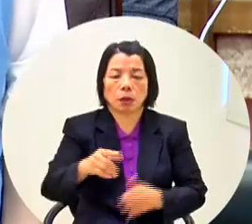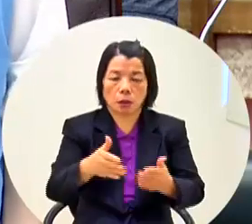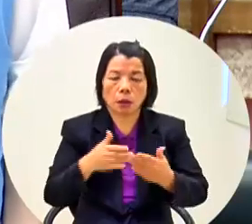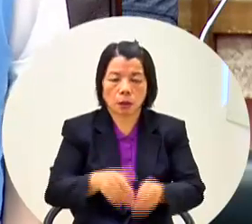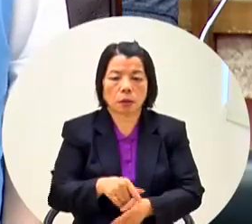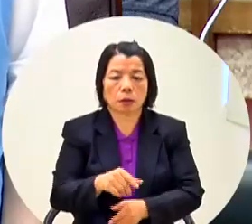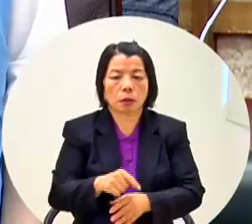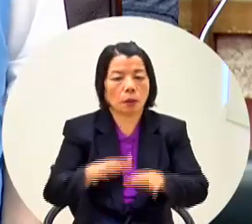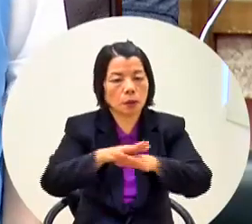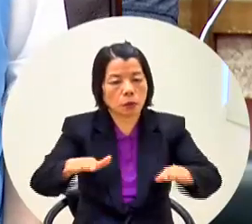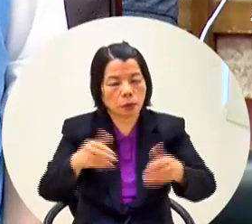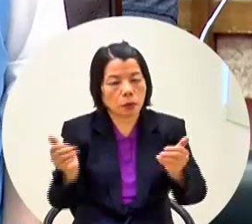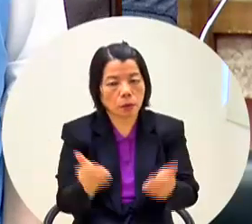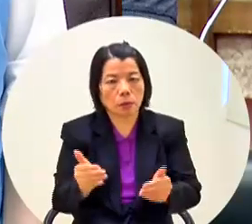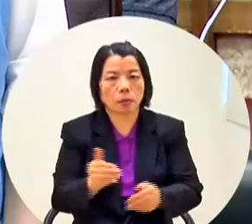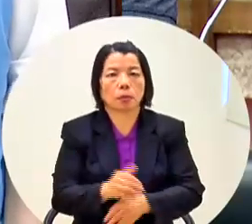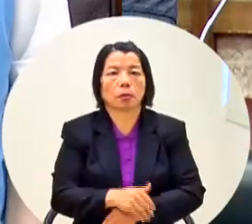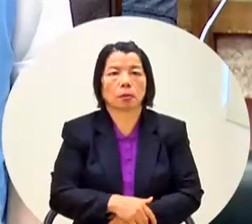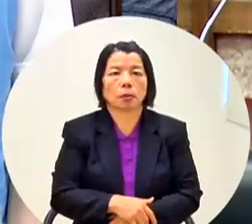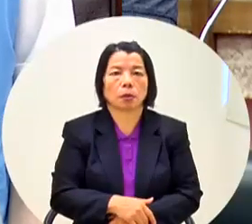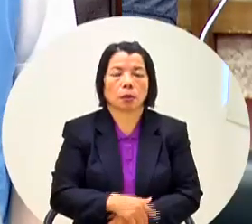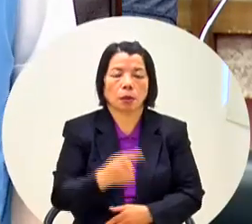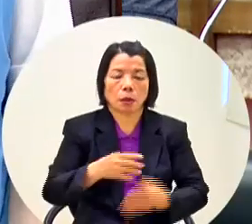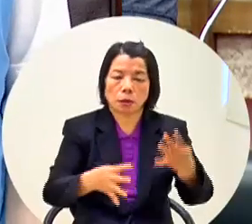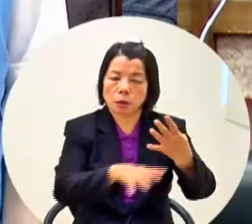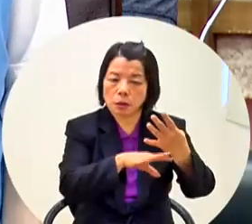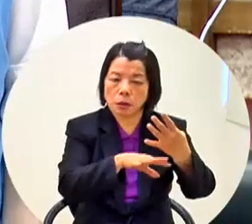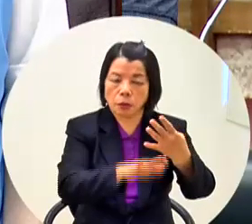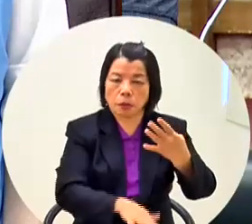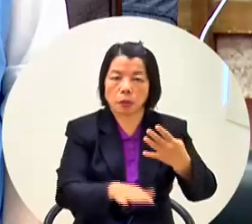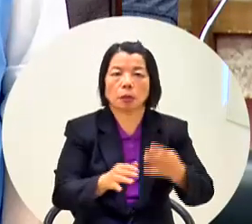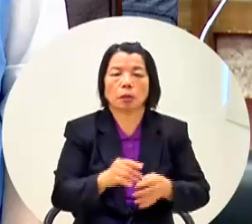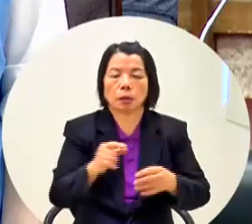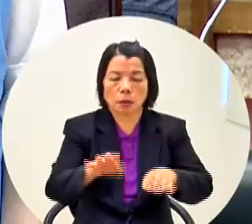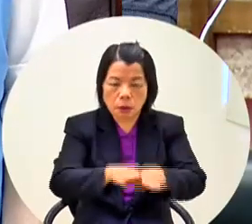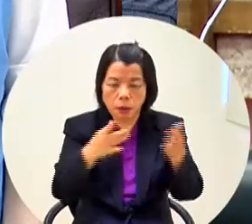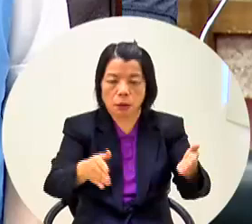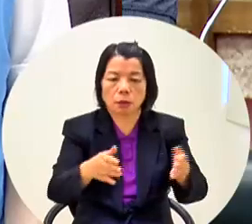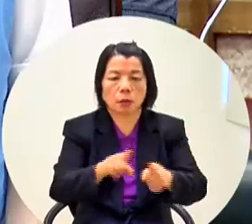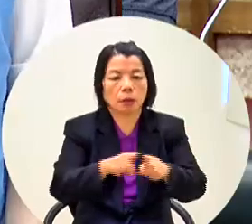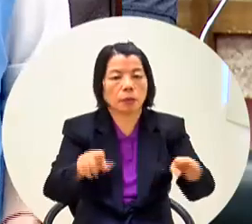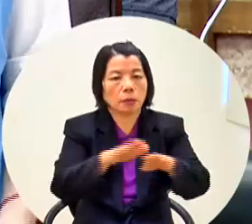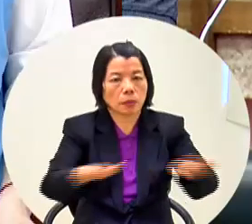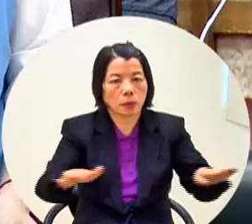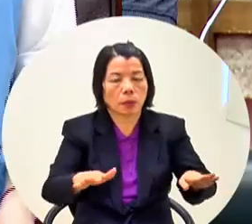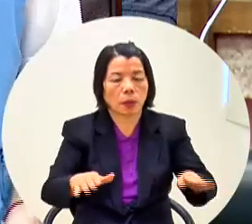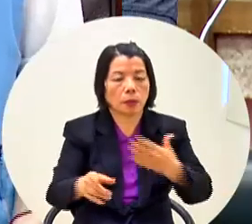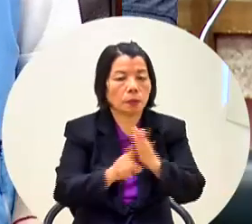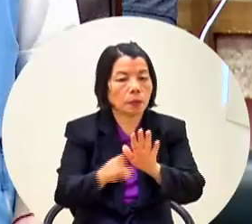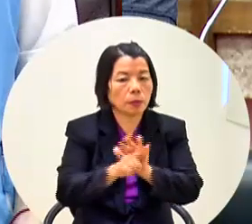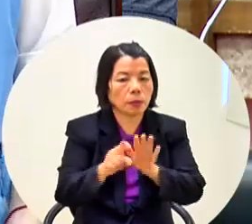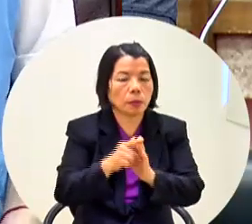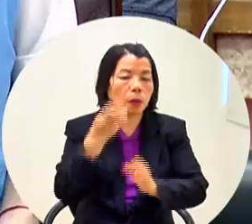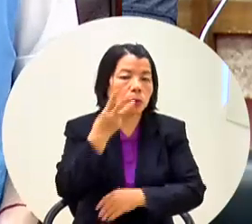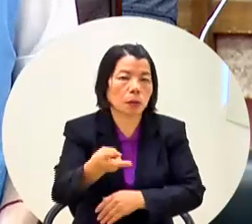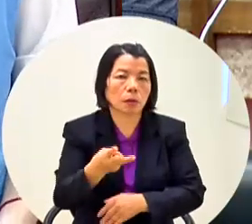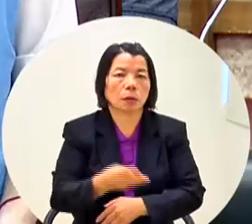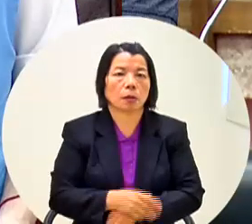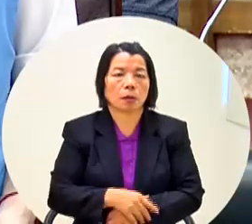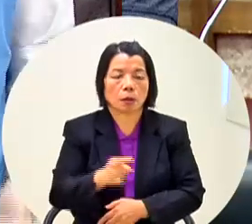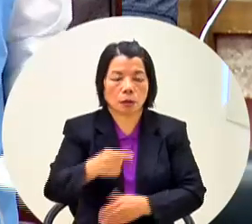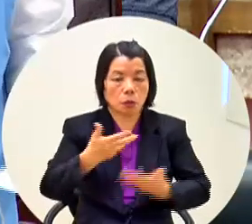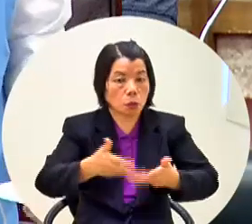题。所以我们在4月底，我们就开始实施了平安演习3个月。现在问题就是您的重